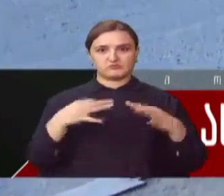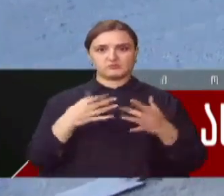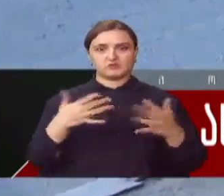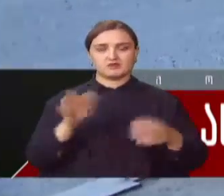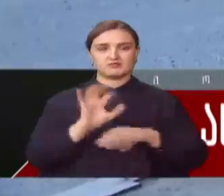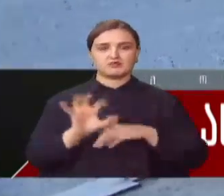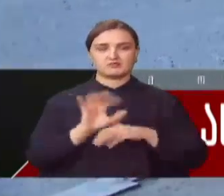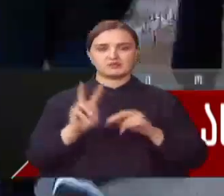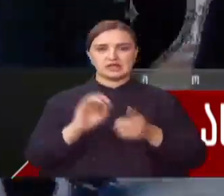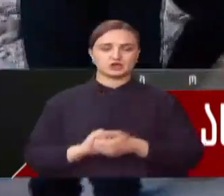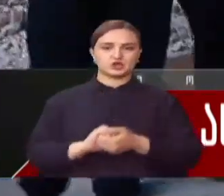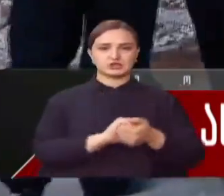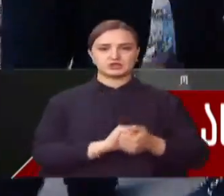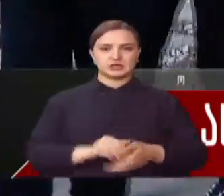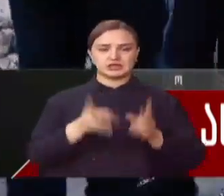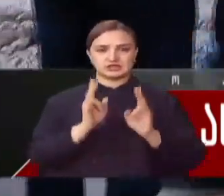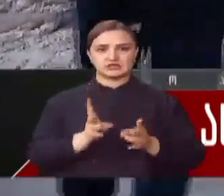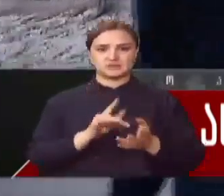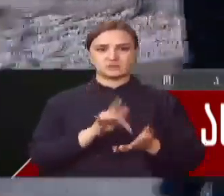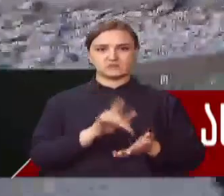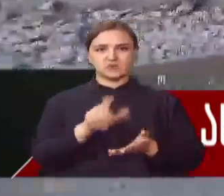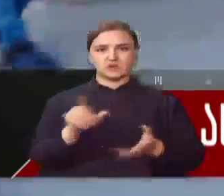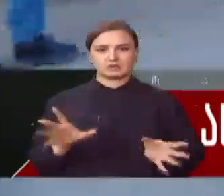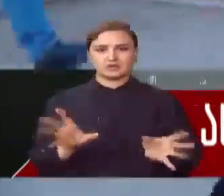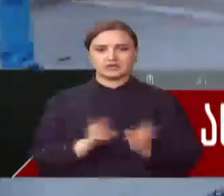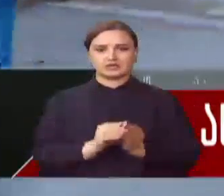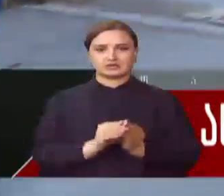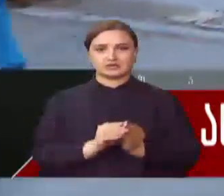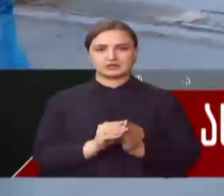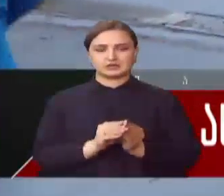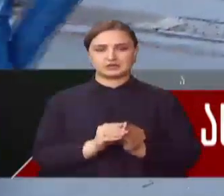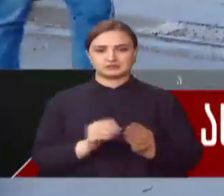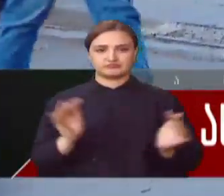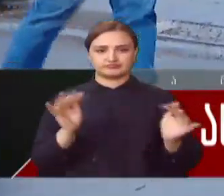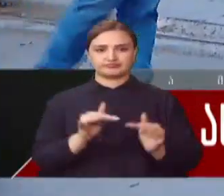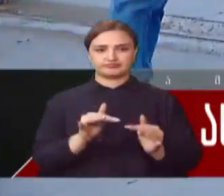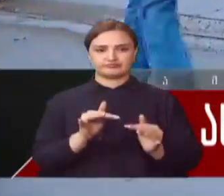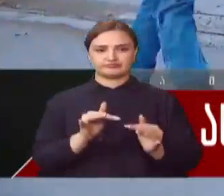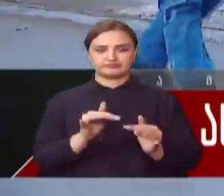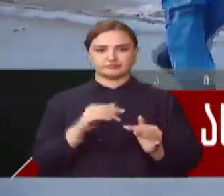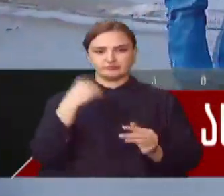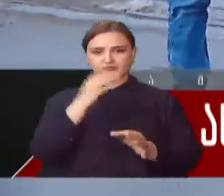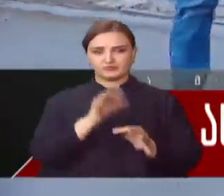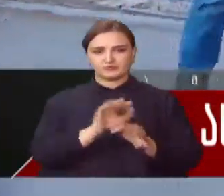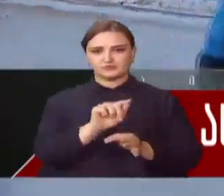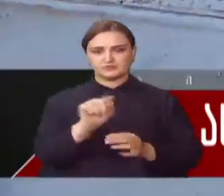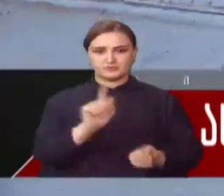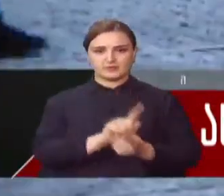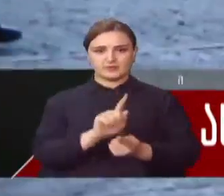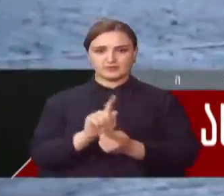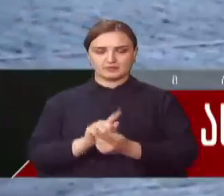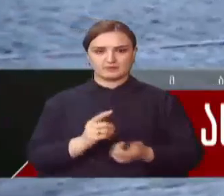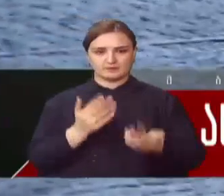importate orta asociația, tăzarele bun mocala care eptan ertad. Uzgebastan şeikriba da pasuchism gebel pireptan şeikhedra